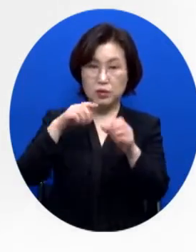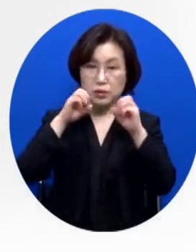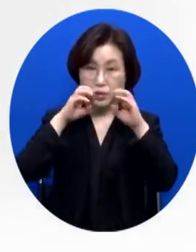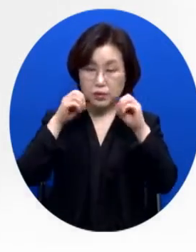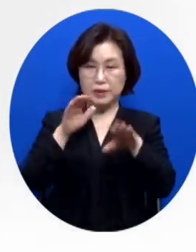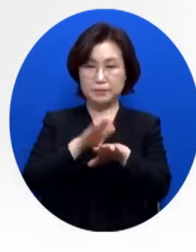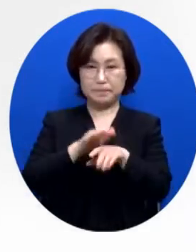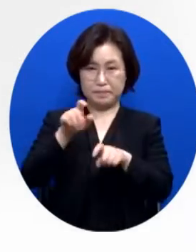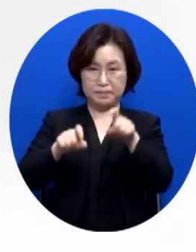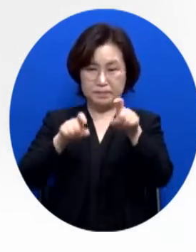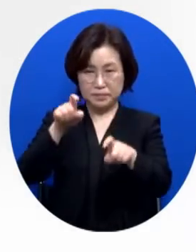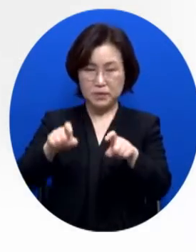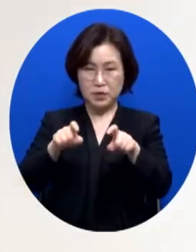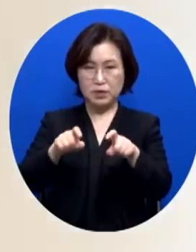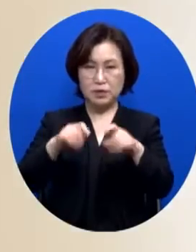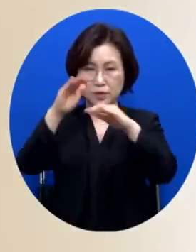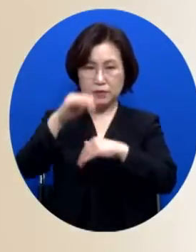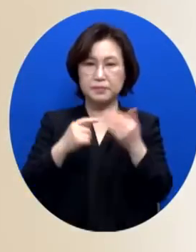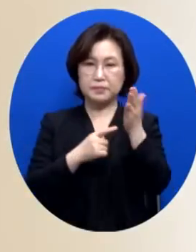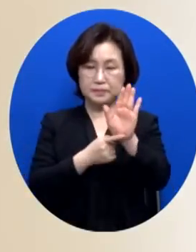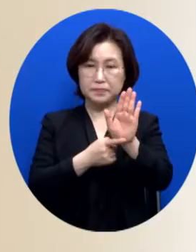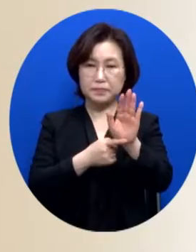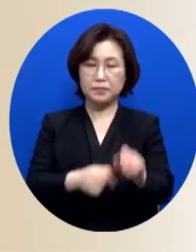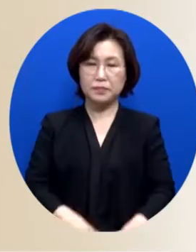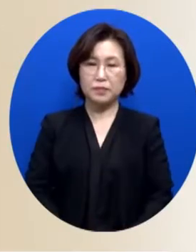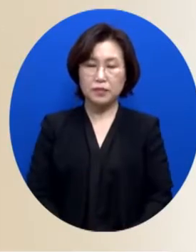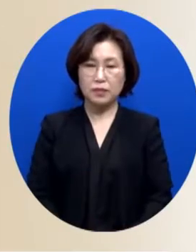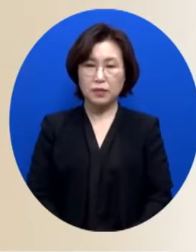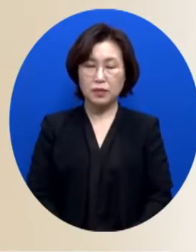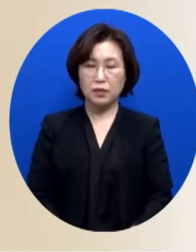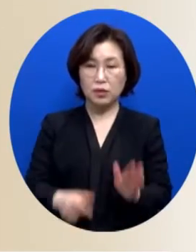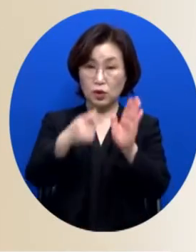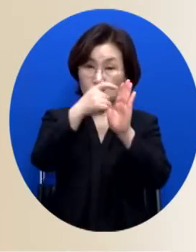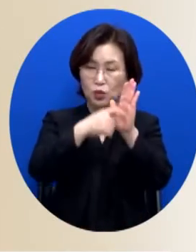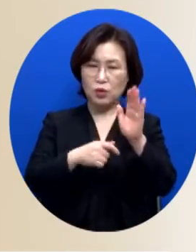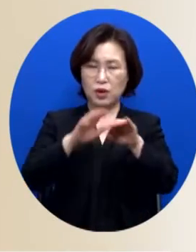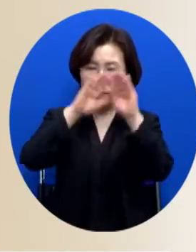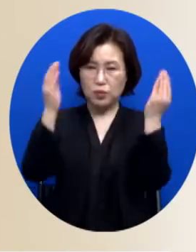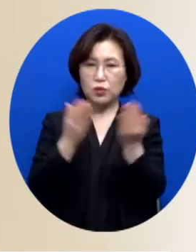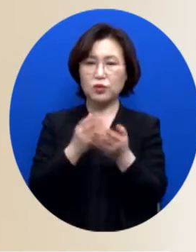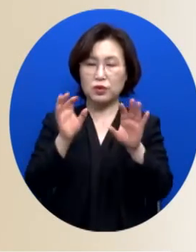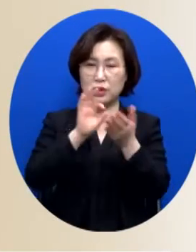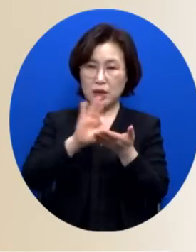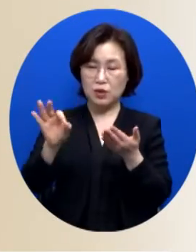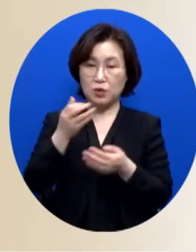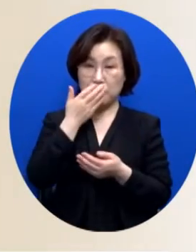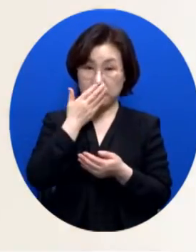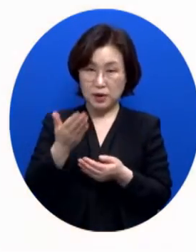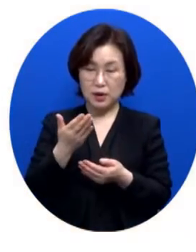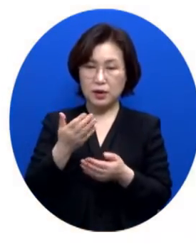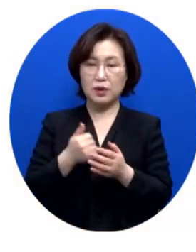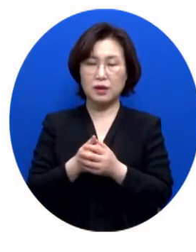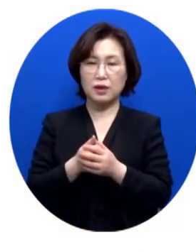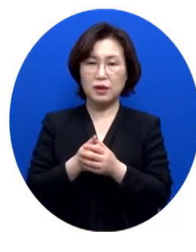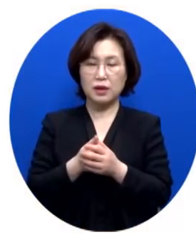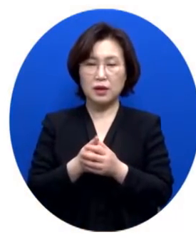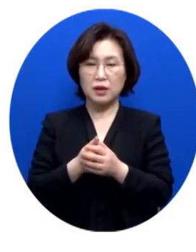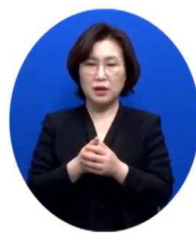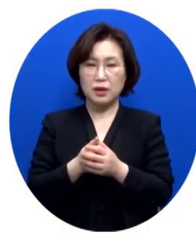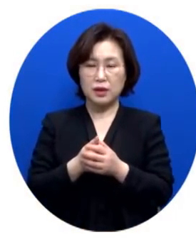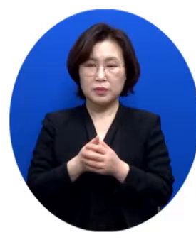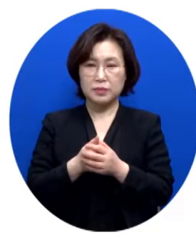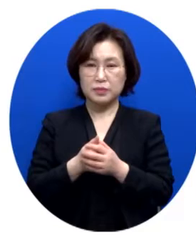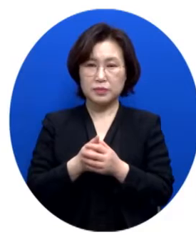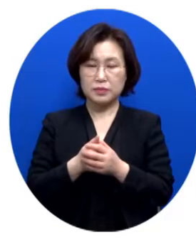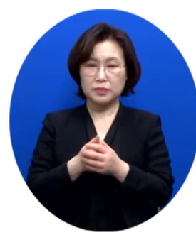실천 방향을 제시합니다 특히 초교파적으로 사용되길 바라며 교회 옆 로고를 넣지 않고 한국교회 전체가